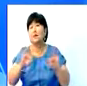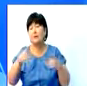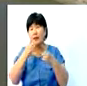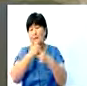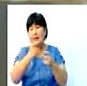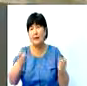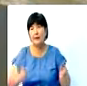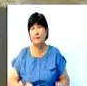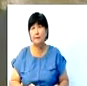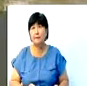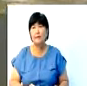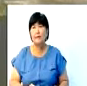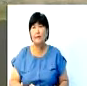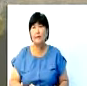мәлімдеді.